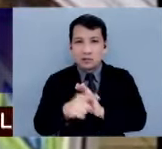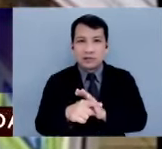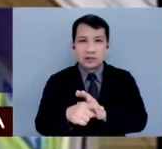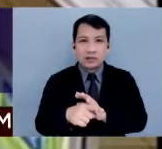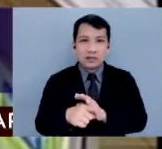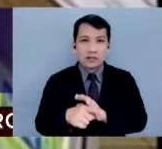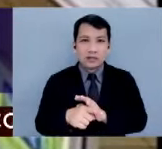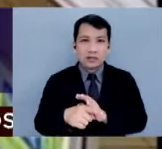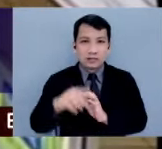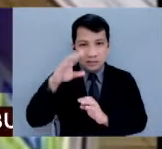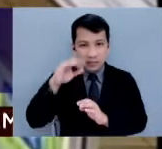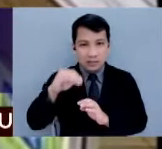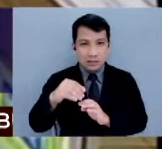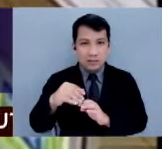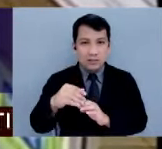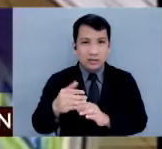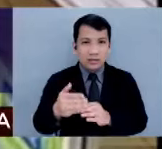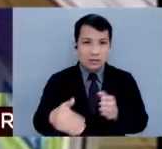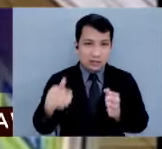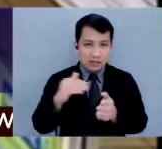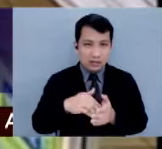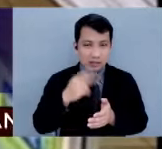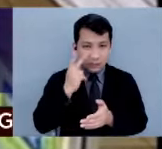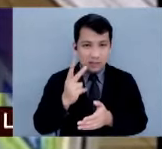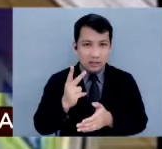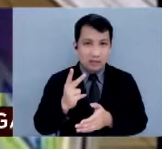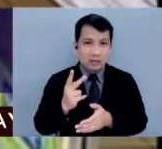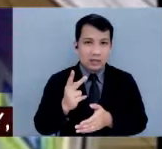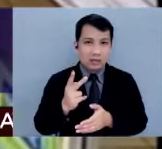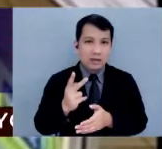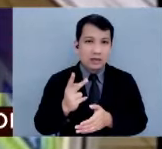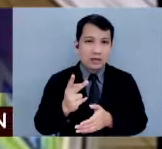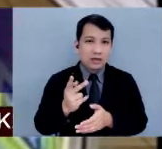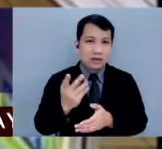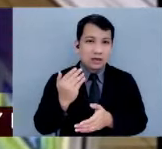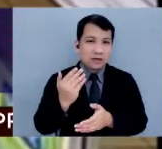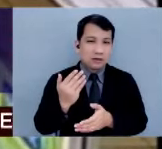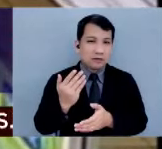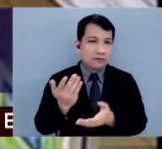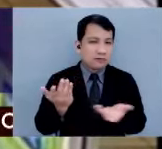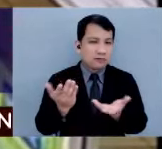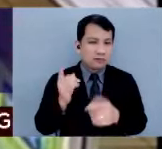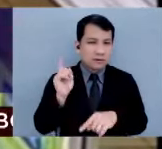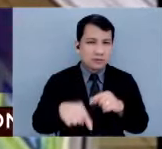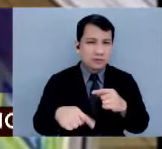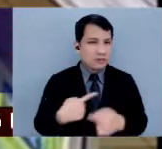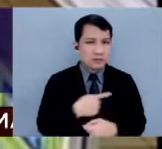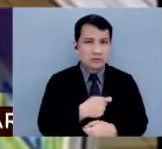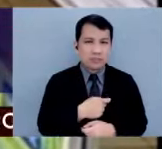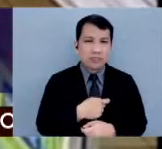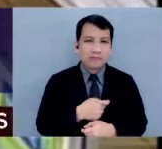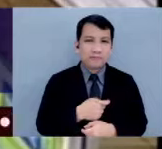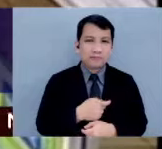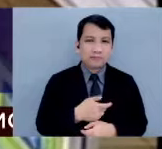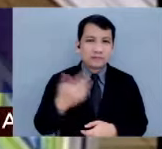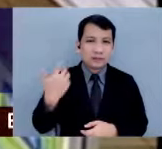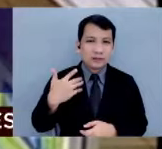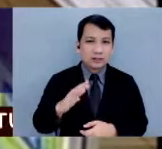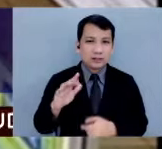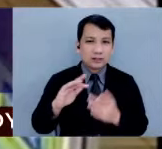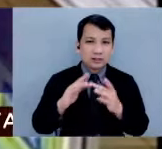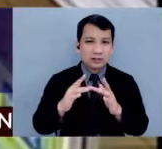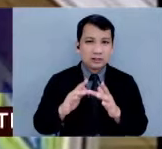lalaki. Unti-unti siyang ibinaba sa pagkalambitin. Hindi naman daw siya nasaktan. Masinangaan ng netizens